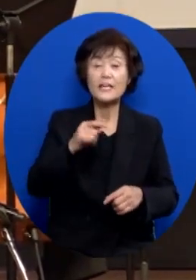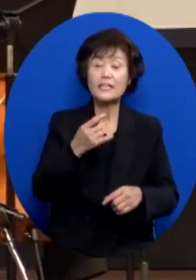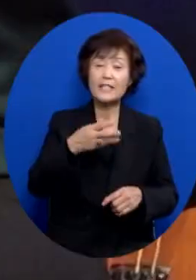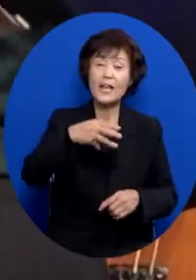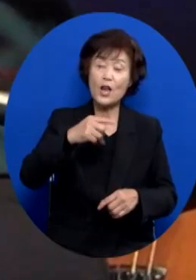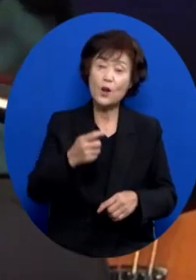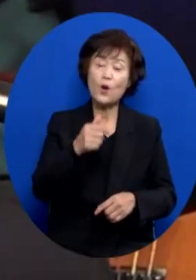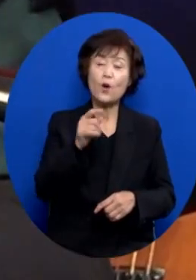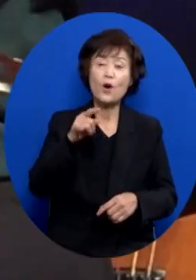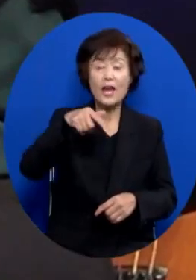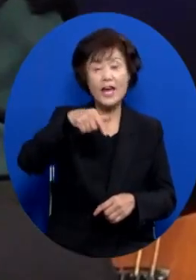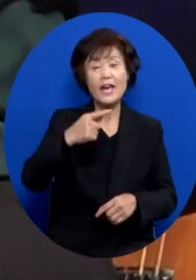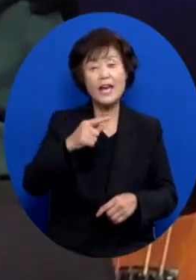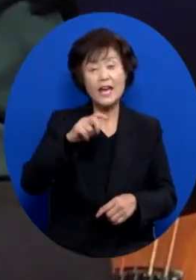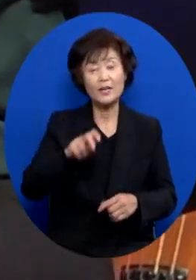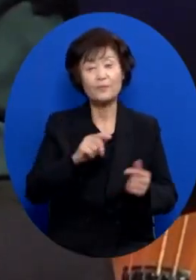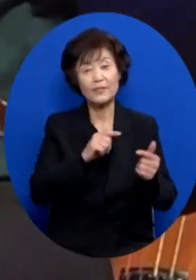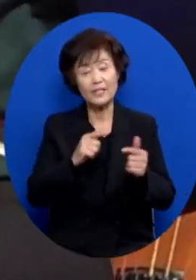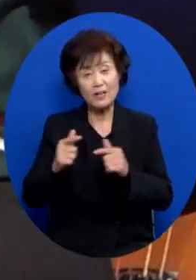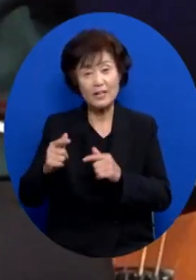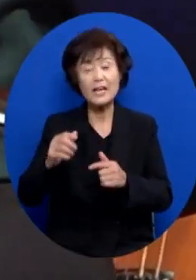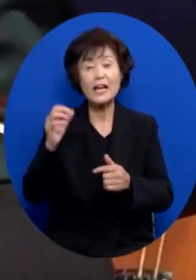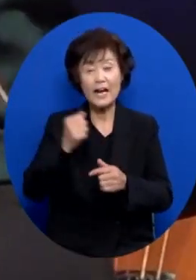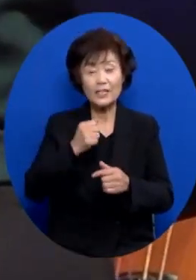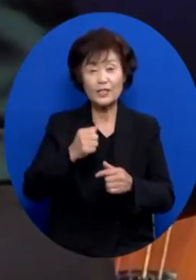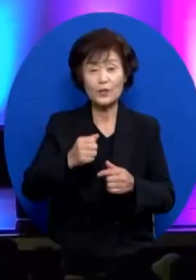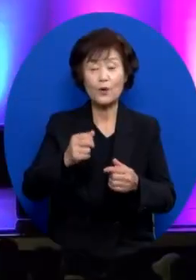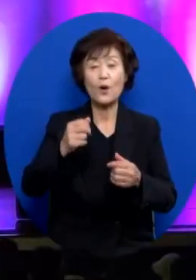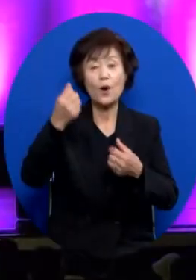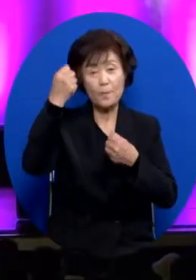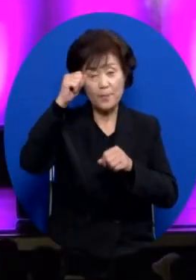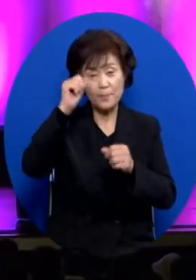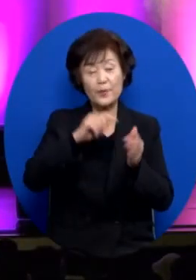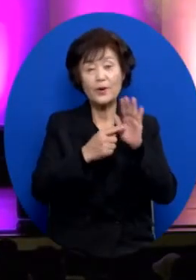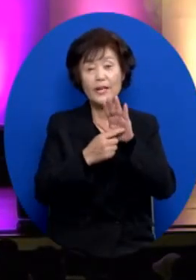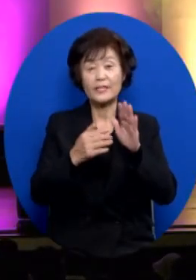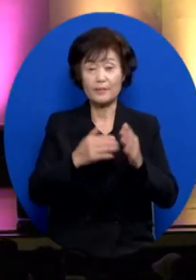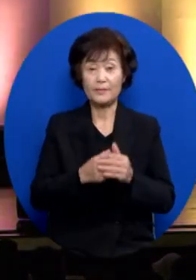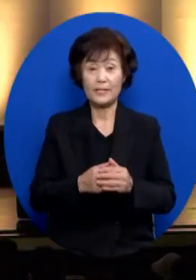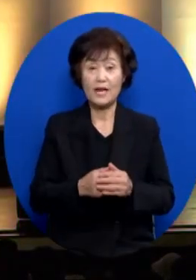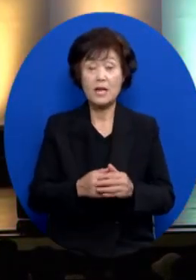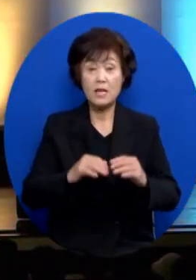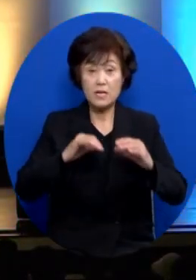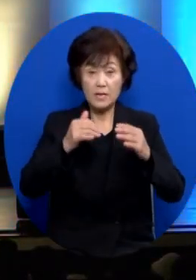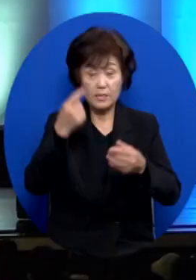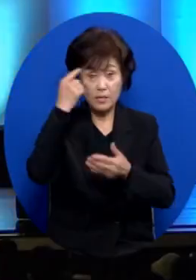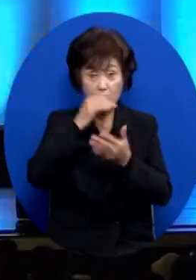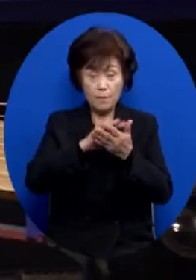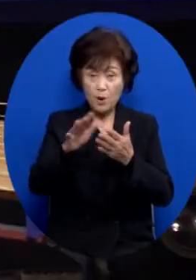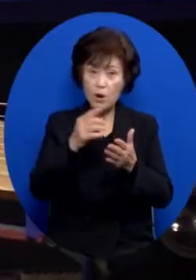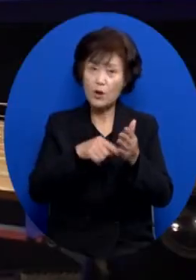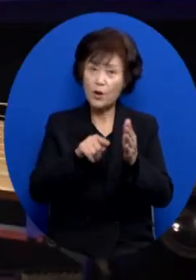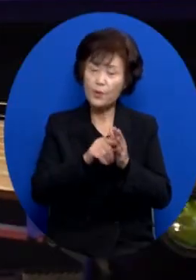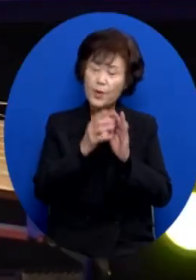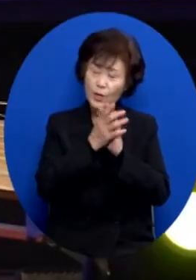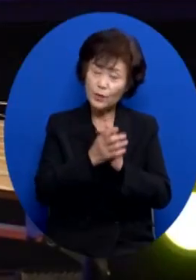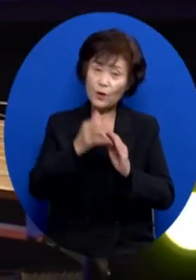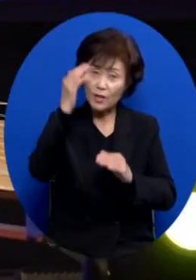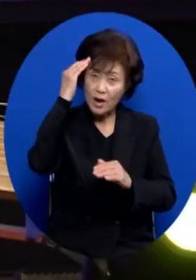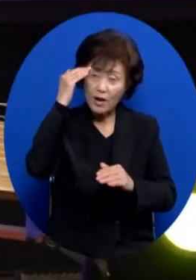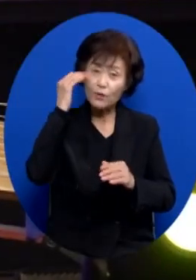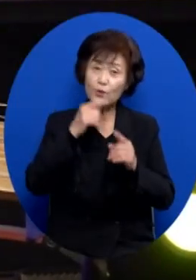등 색다른 앙상블 공연을 선보였습니다. 한국교회 총연합은 세상의 평화를 위해 기도하는